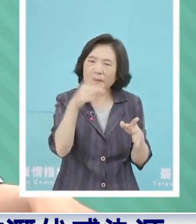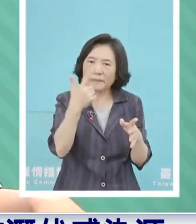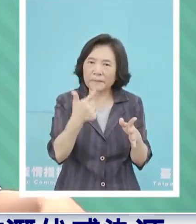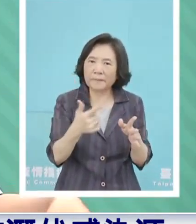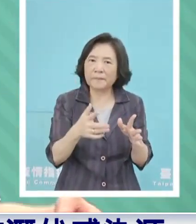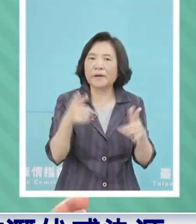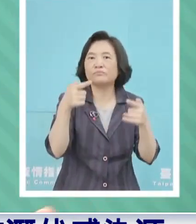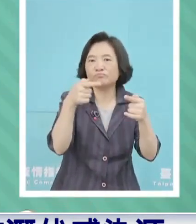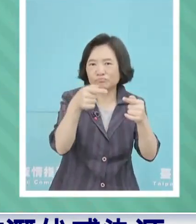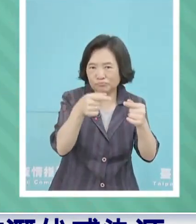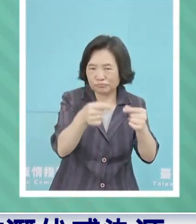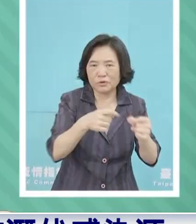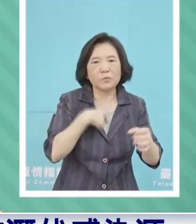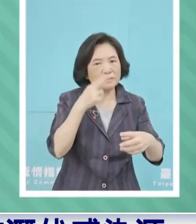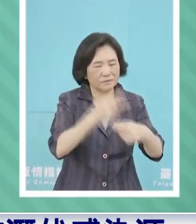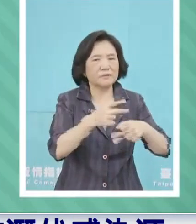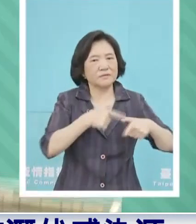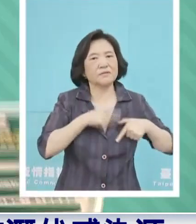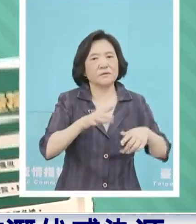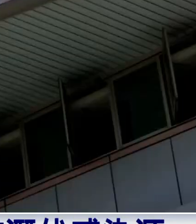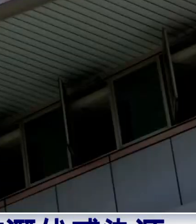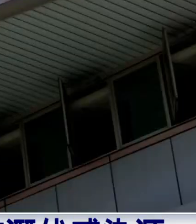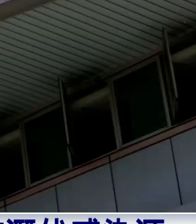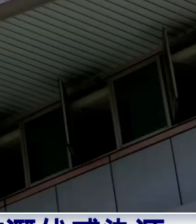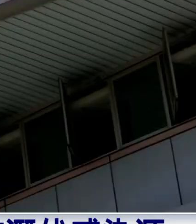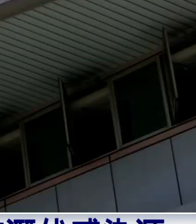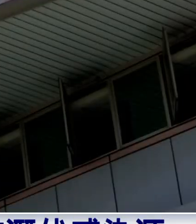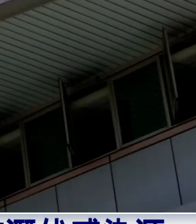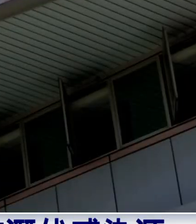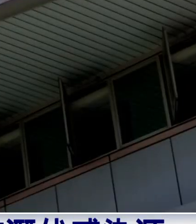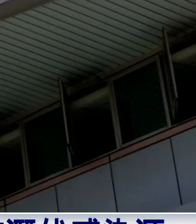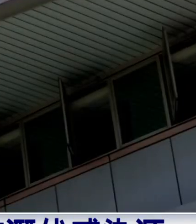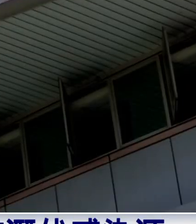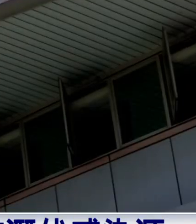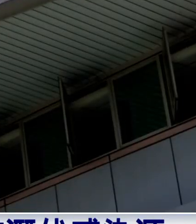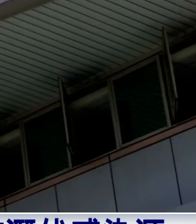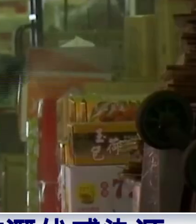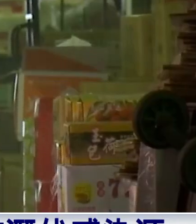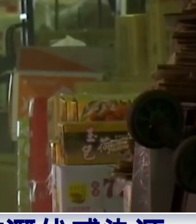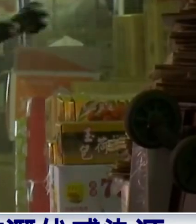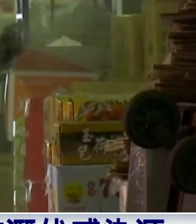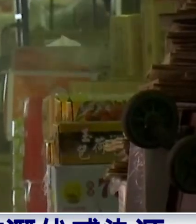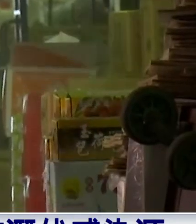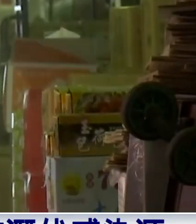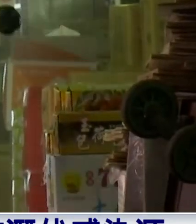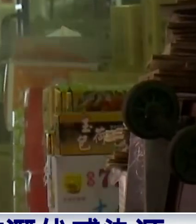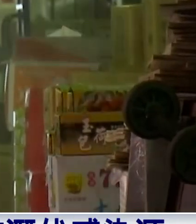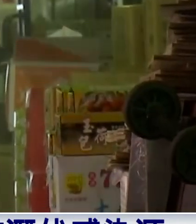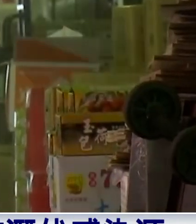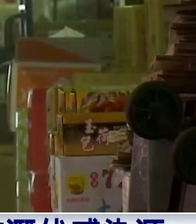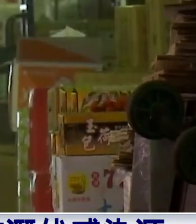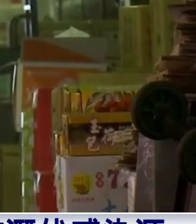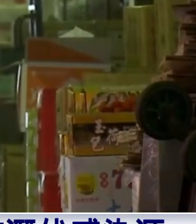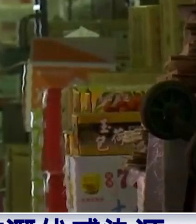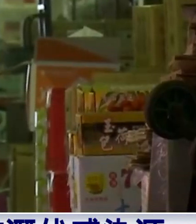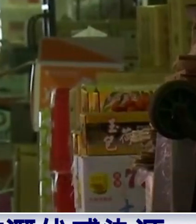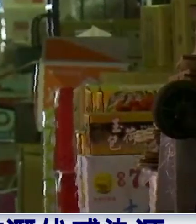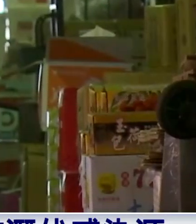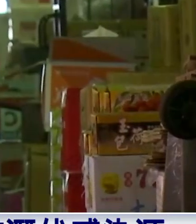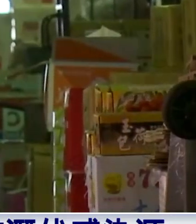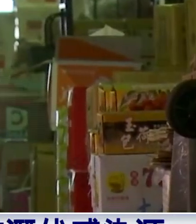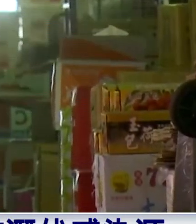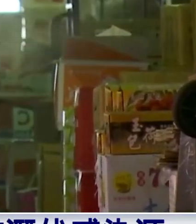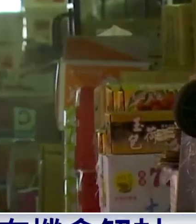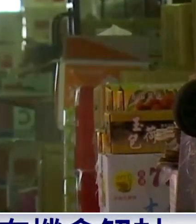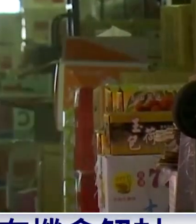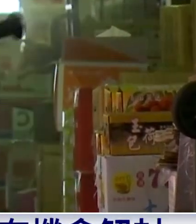区将稳重的感染源清掉。现阶段除了万家爆发的北龙群组感染，其他各行政区按照清零计划，有信